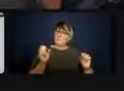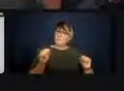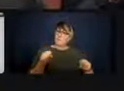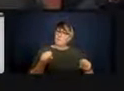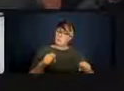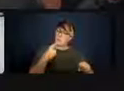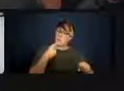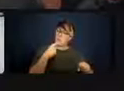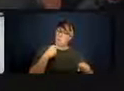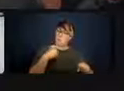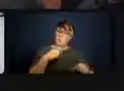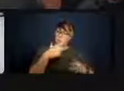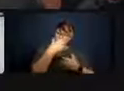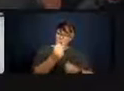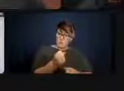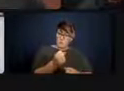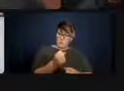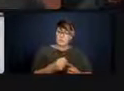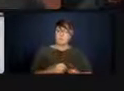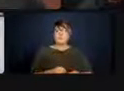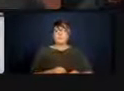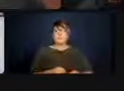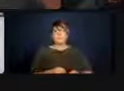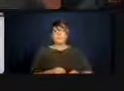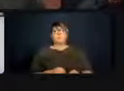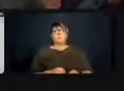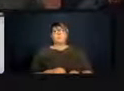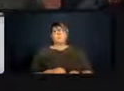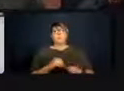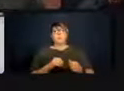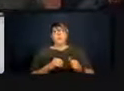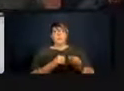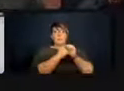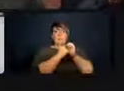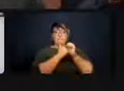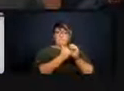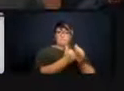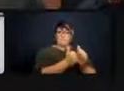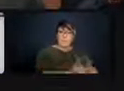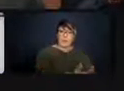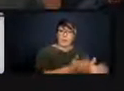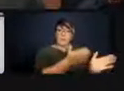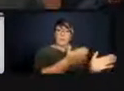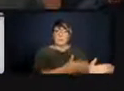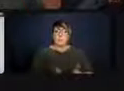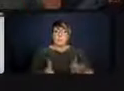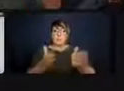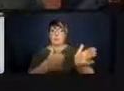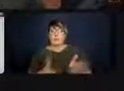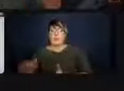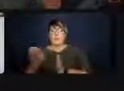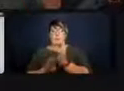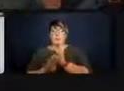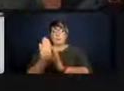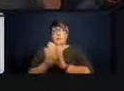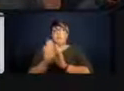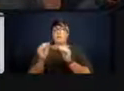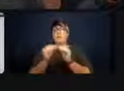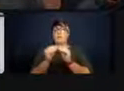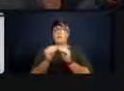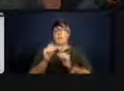هناك مسائل متعلقة طبعا بالعنوان، وأيضا هل هناك خطط تتماشى